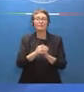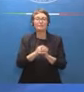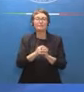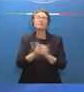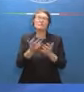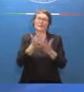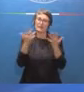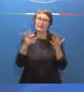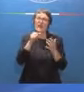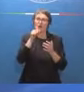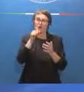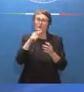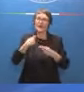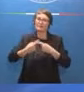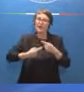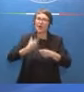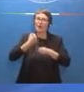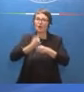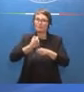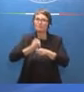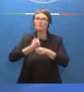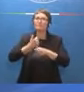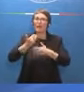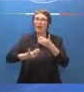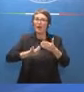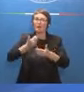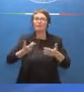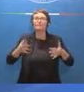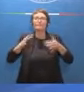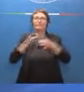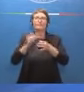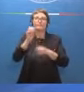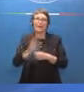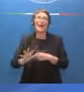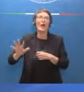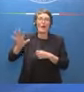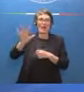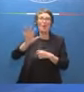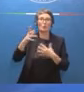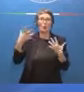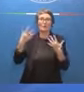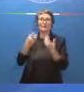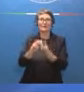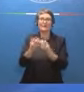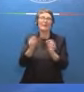che deve continuare e che riguarda il piano europeo sulla vicenda energetica, sulla vicenda della